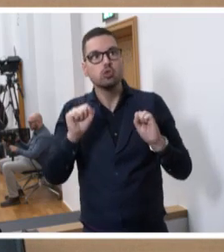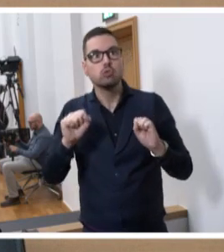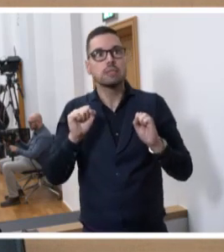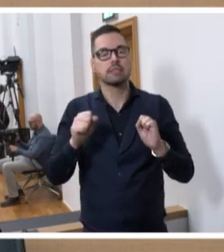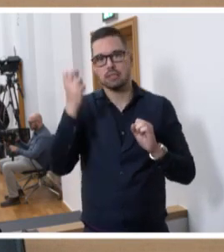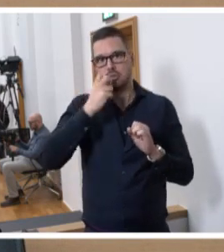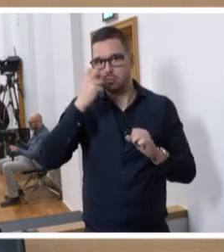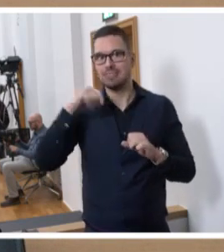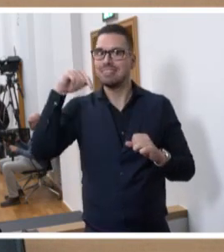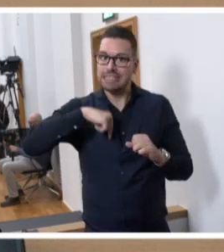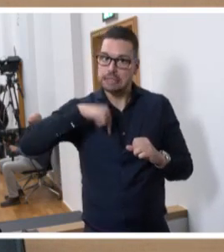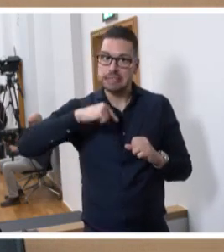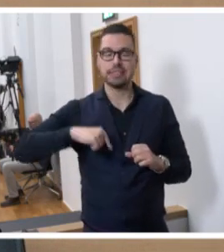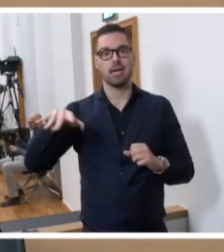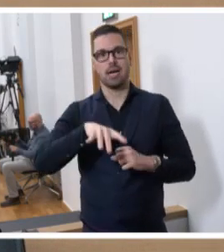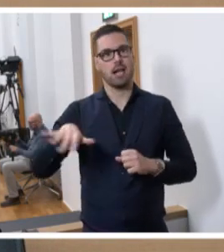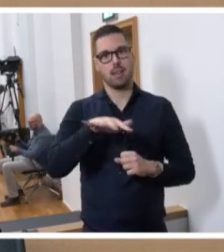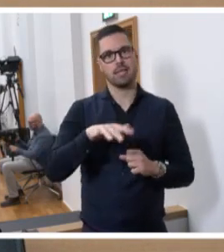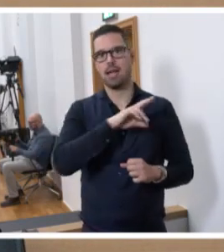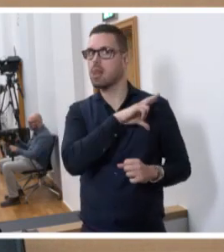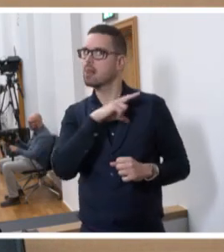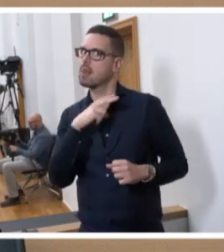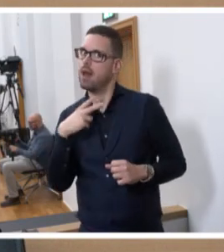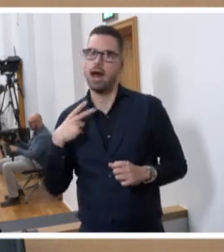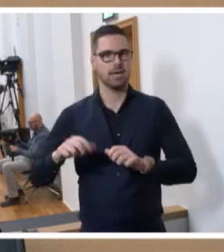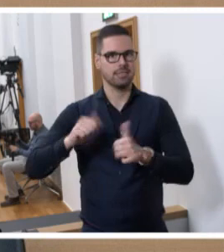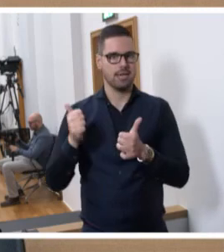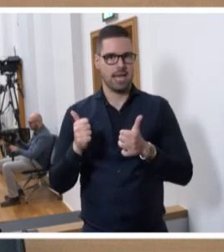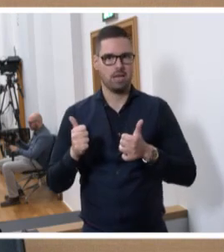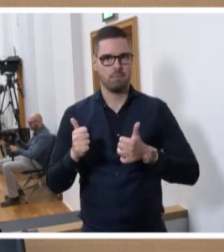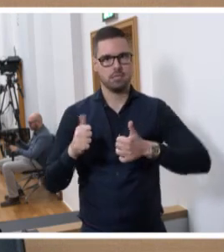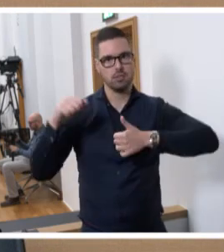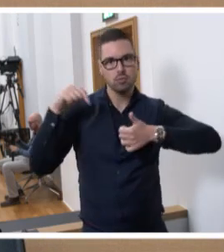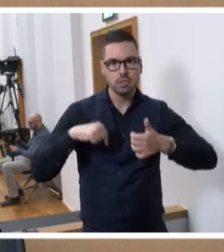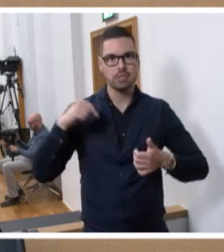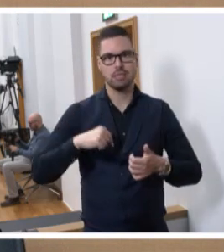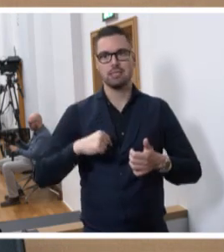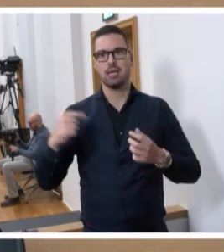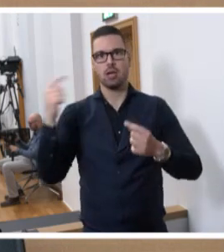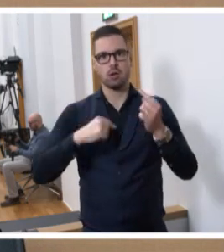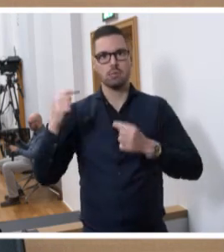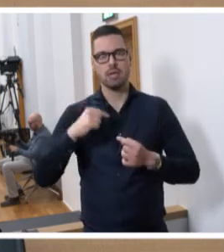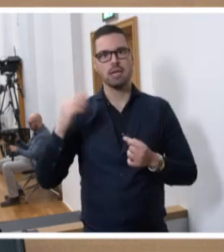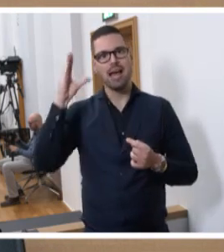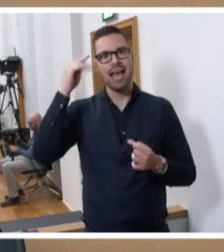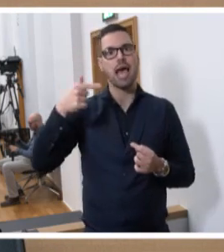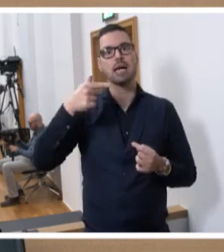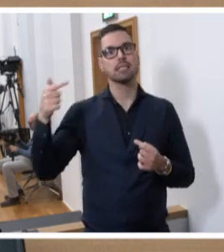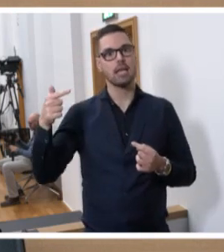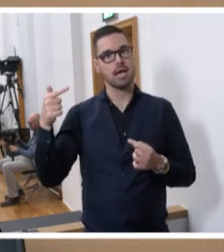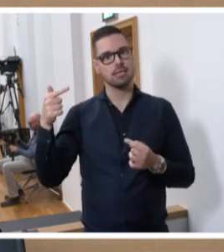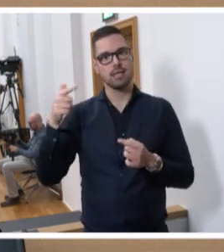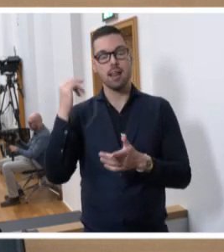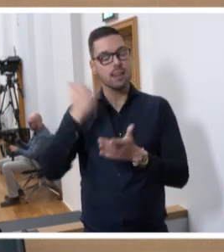die hier in diesem Land schon länger leben und diejenigen die hier zu uns kommen wollen und hier zu arbeiten